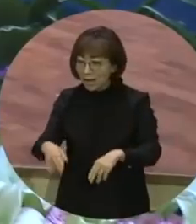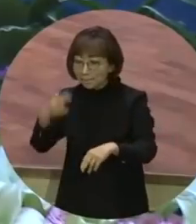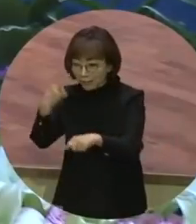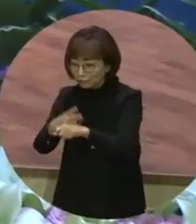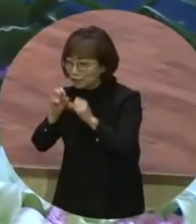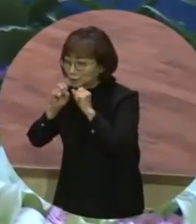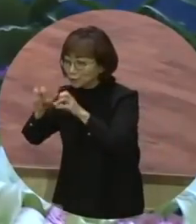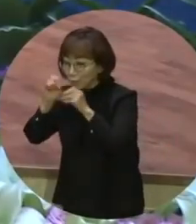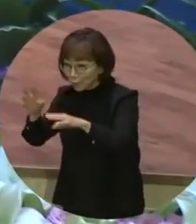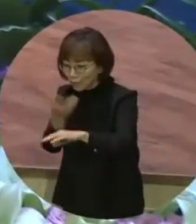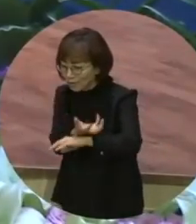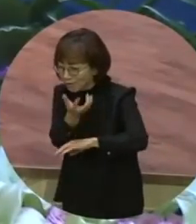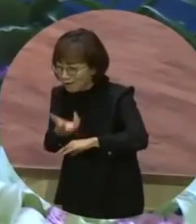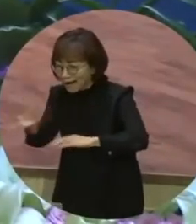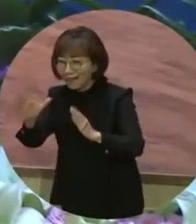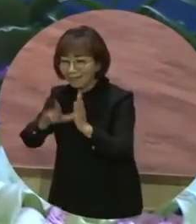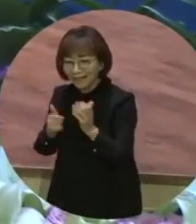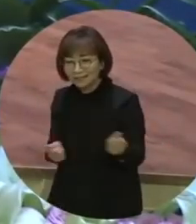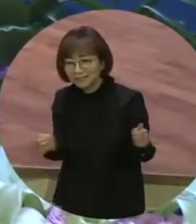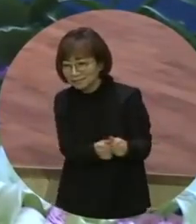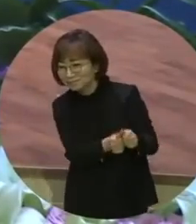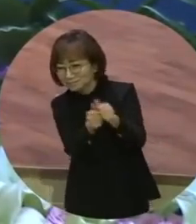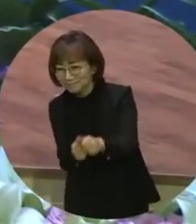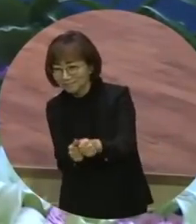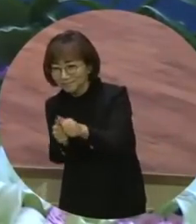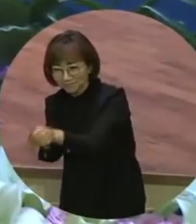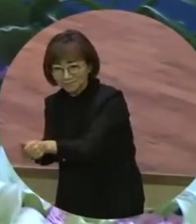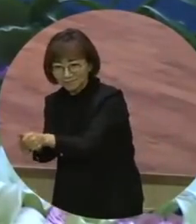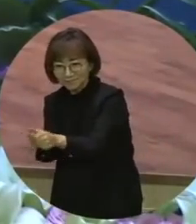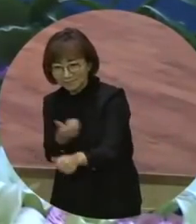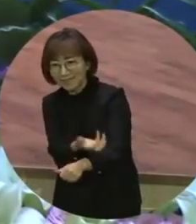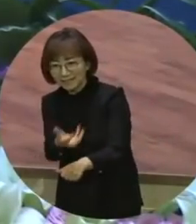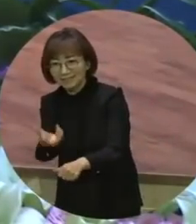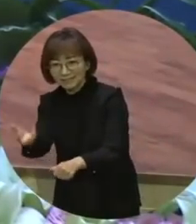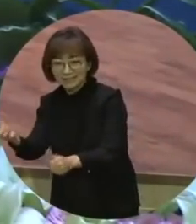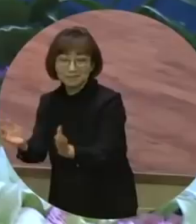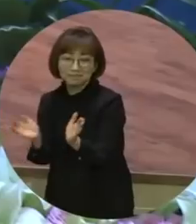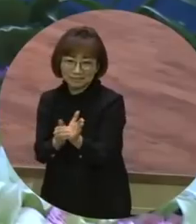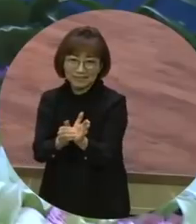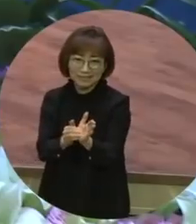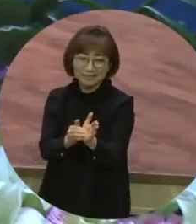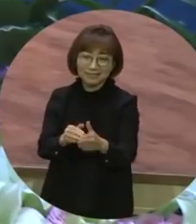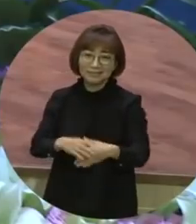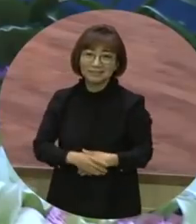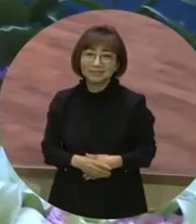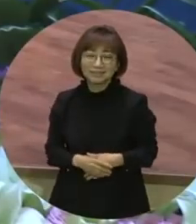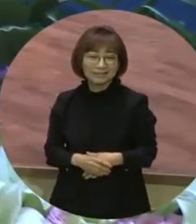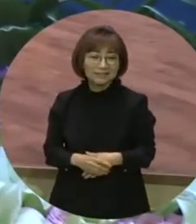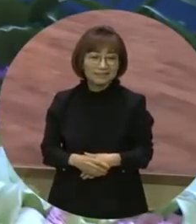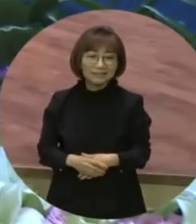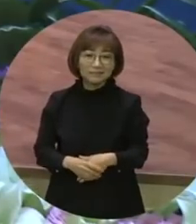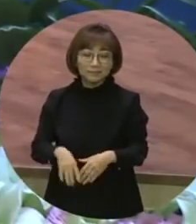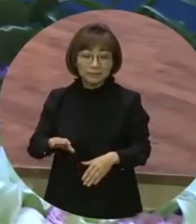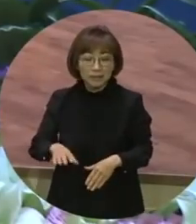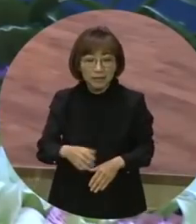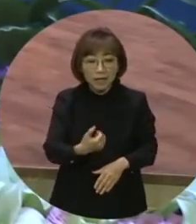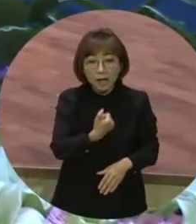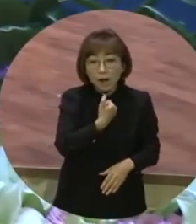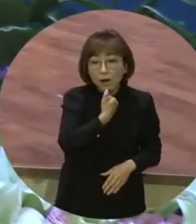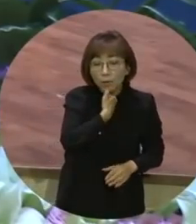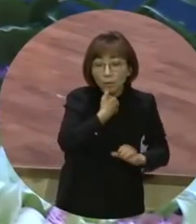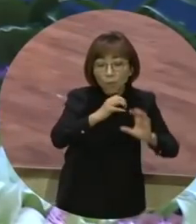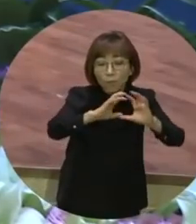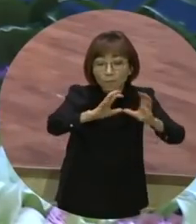지겠습니다. 그 정도에서 지금 로마 교회에 있는 이 일부 유대 배경을